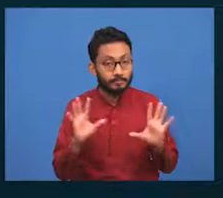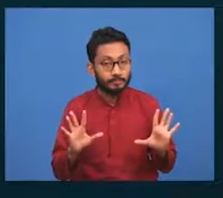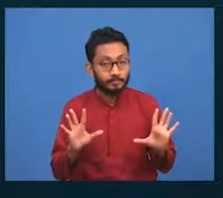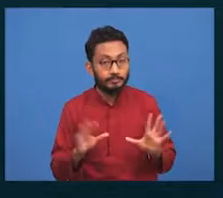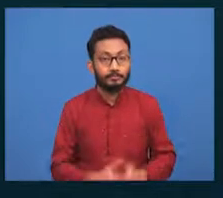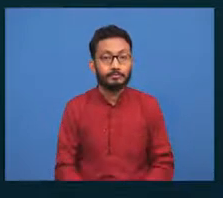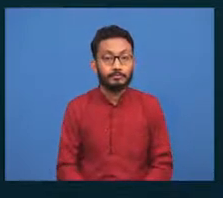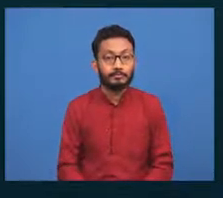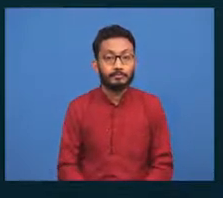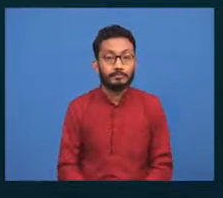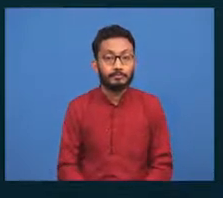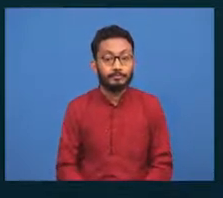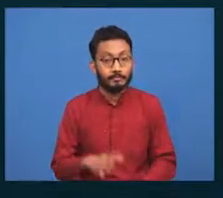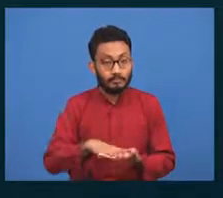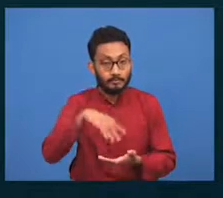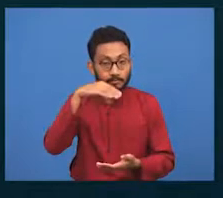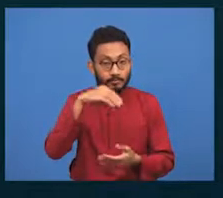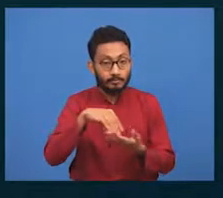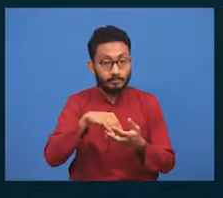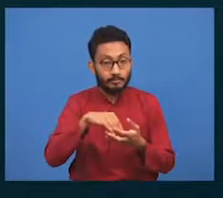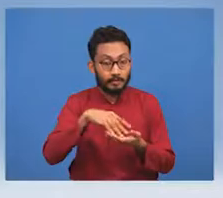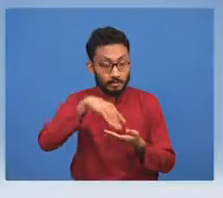di antara pengajaran ayat.